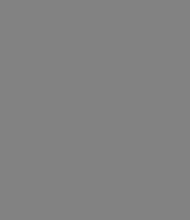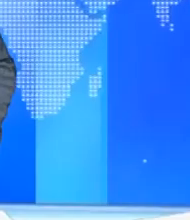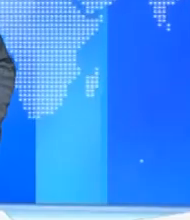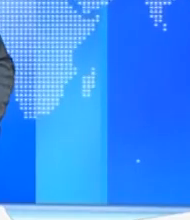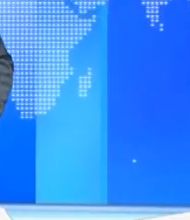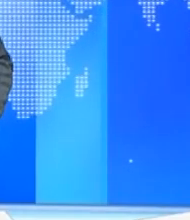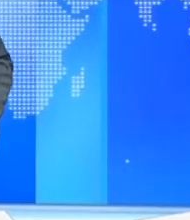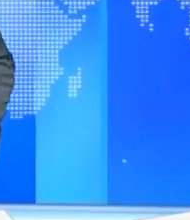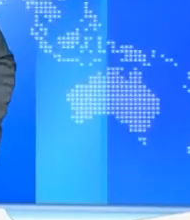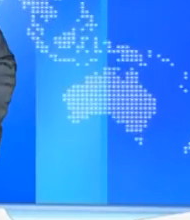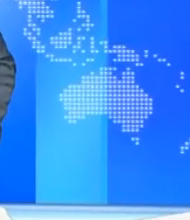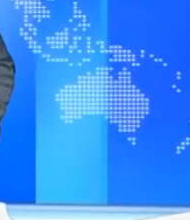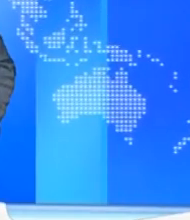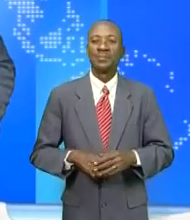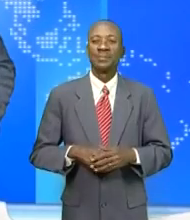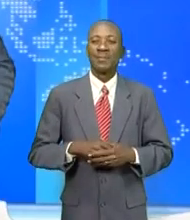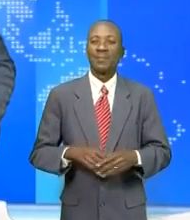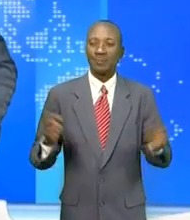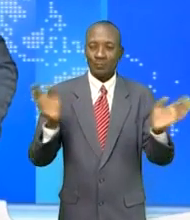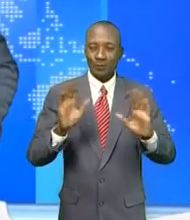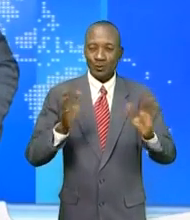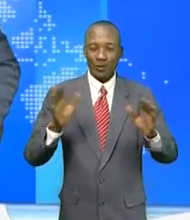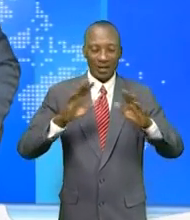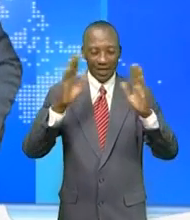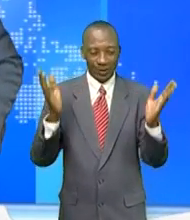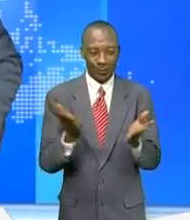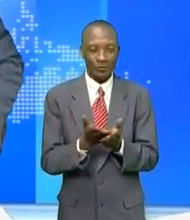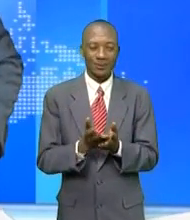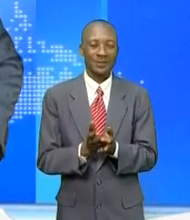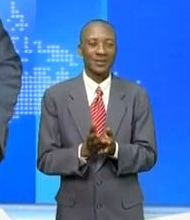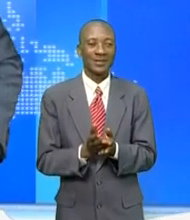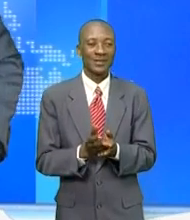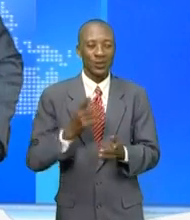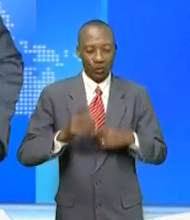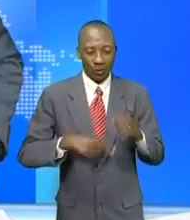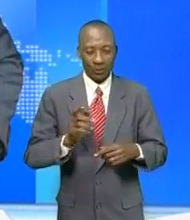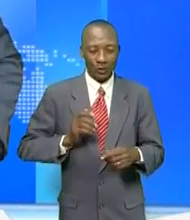toutes et à tous. Dans l'actualité ce soir, ces chiffres qui font sourire et qui redonnent de l'espoir,